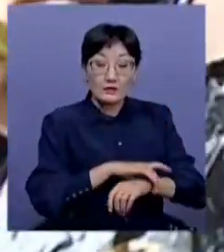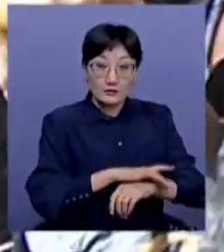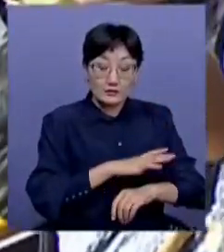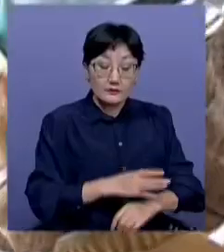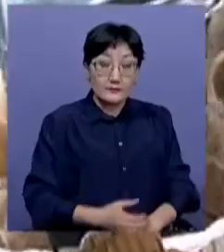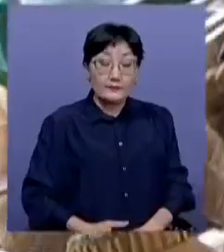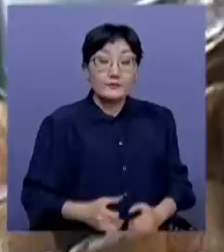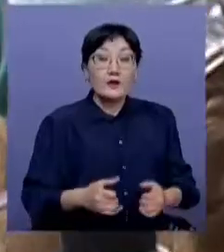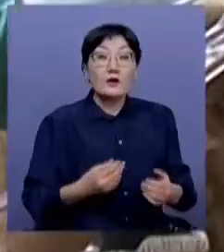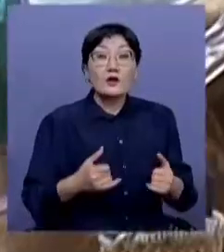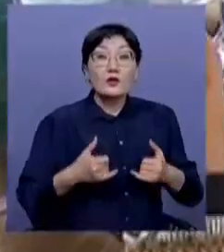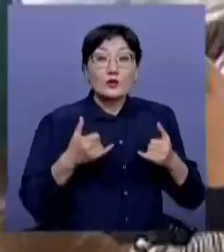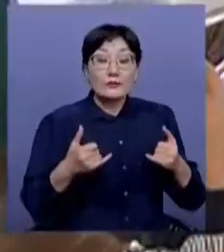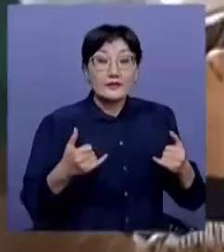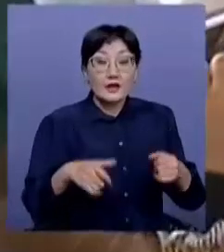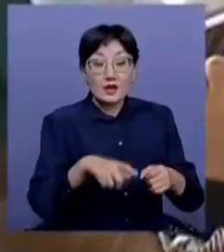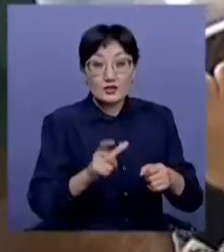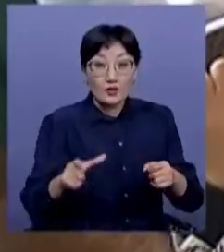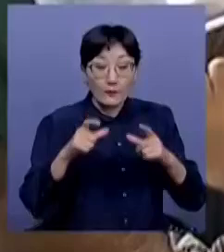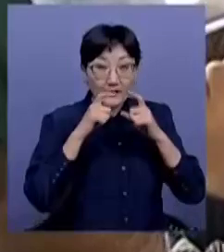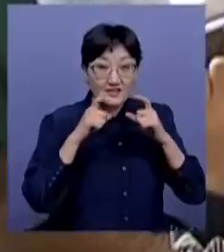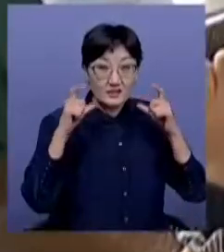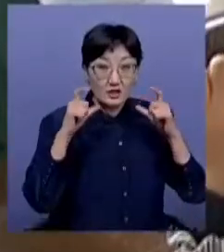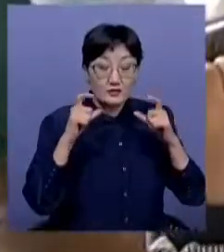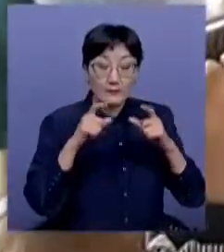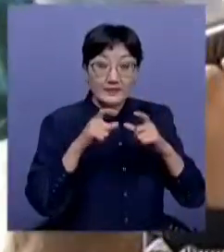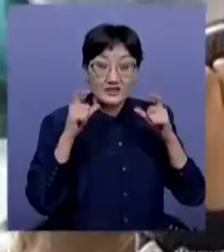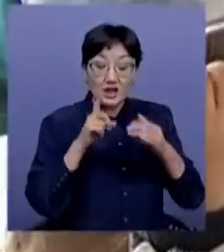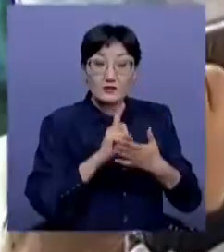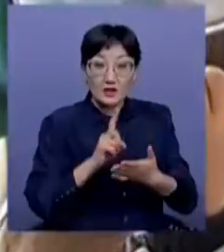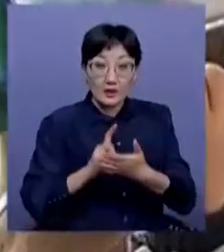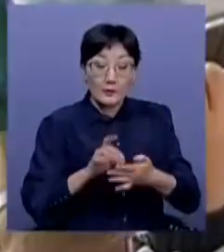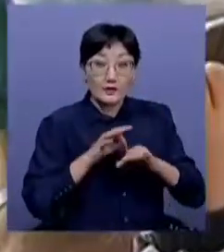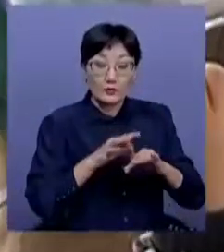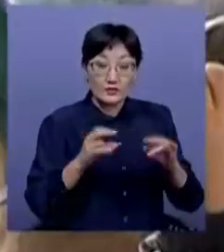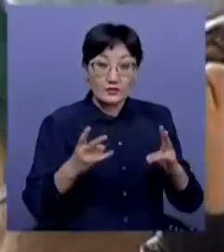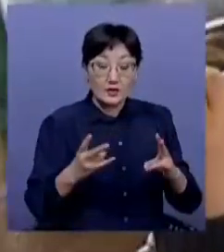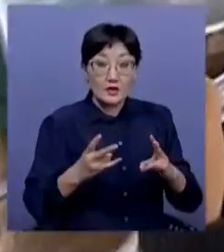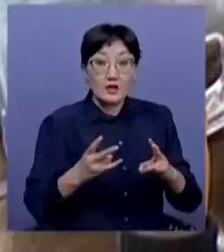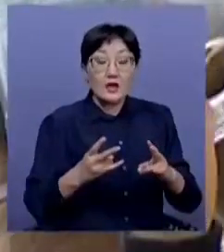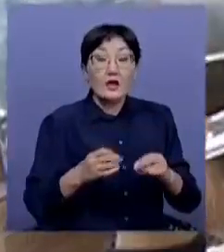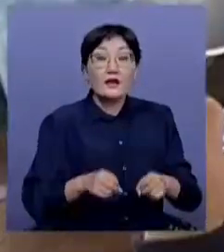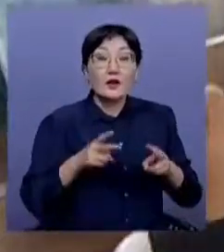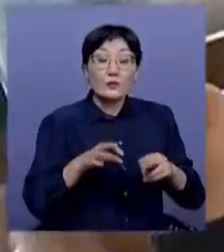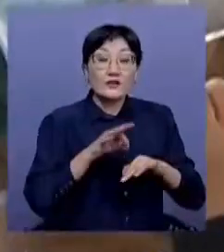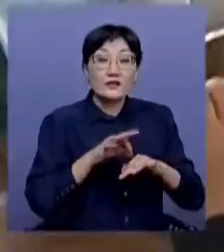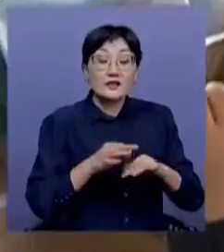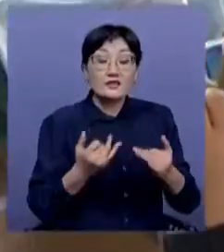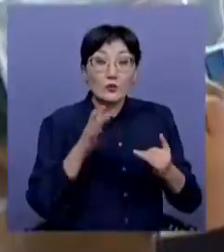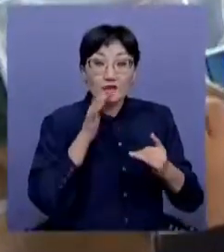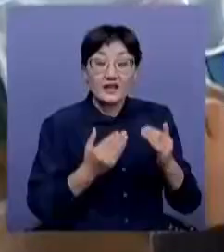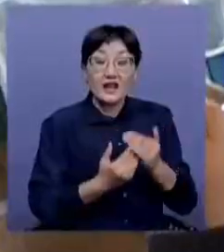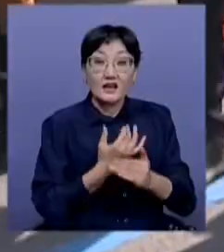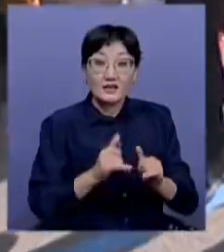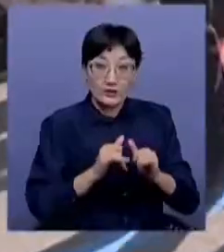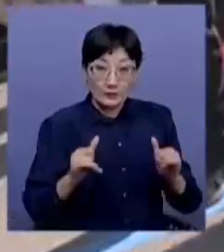Құрметті азаматтар, жолаушылар, маскаларыңызды, бетперделеріңізді міндетті түрде тағып алыңыздар. Яғни қауіпті індет қазіргі уақытта қайтадан